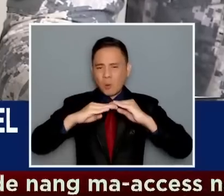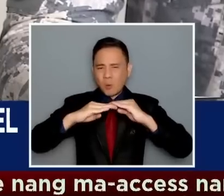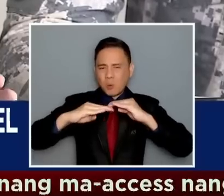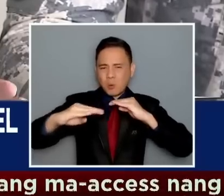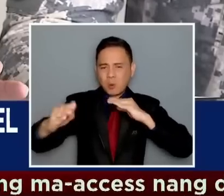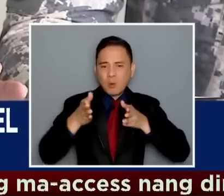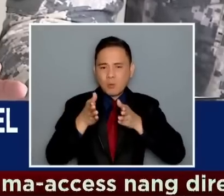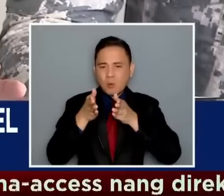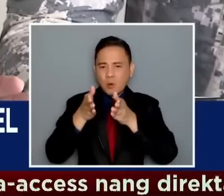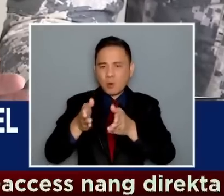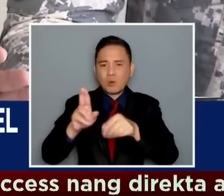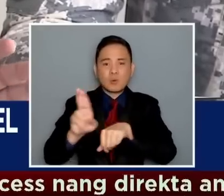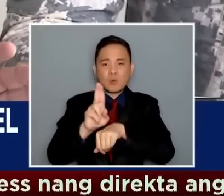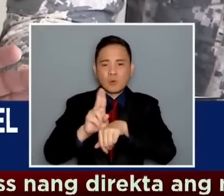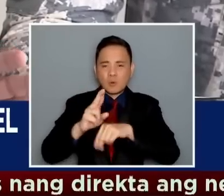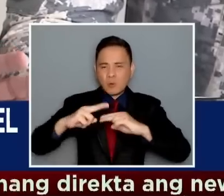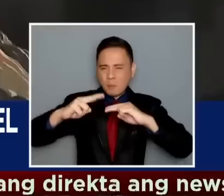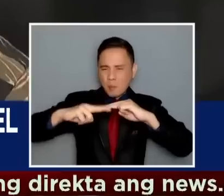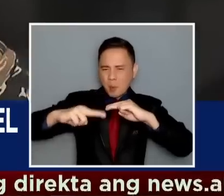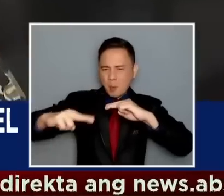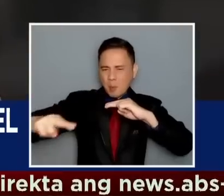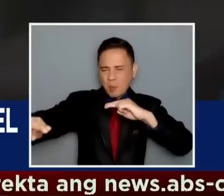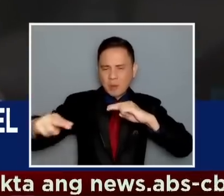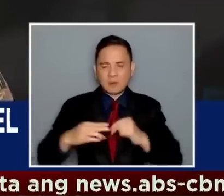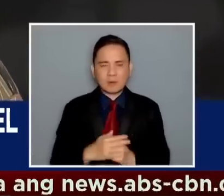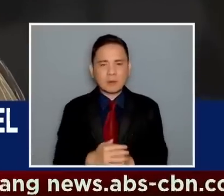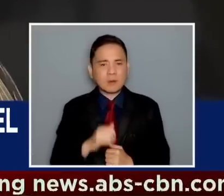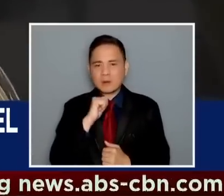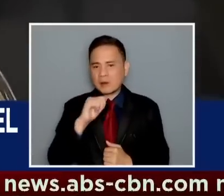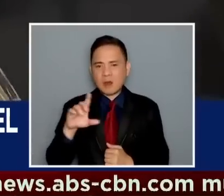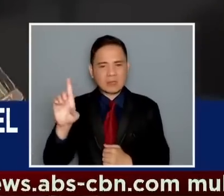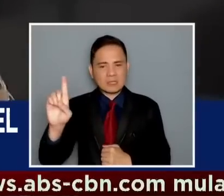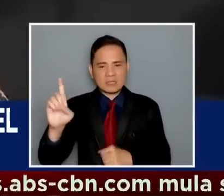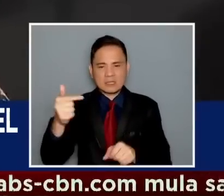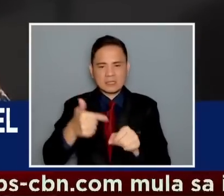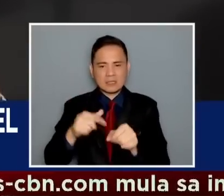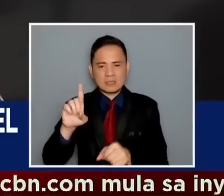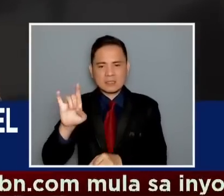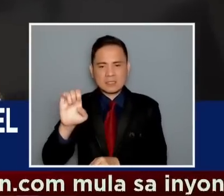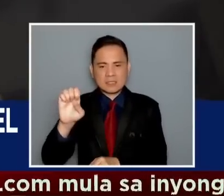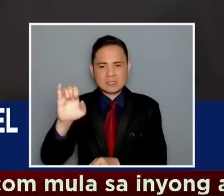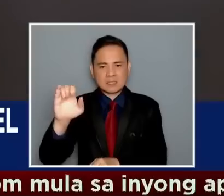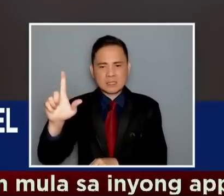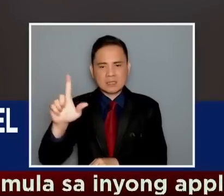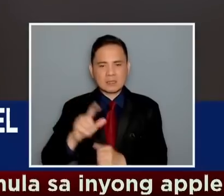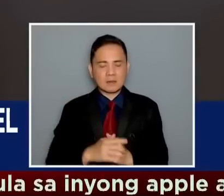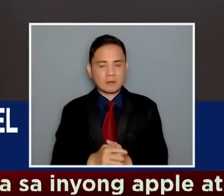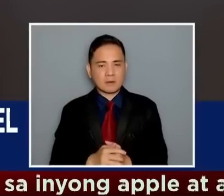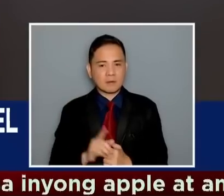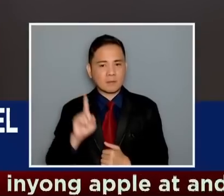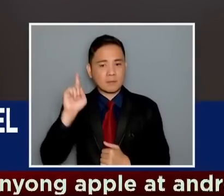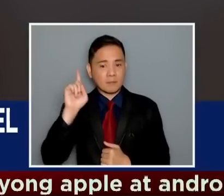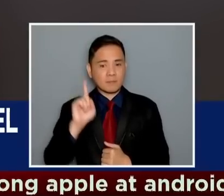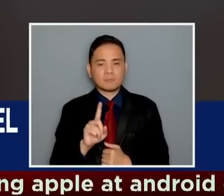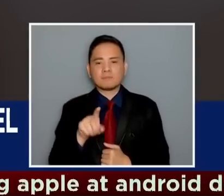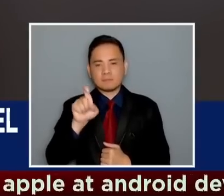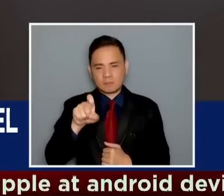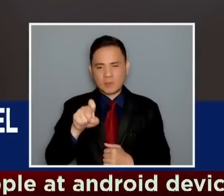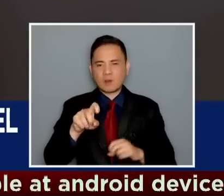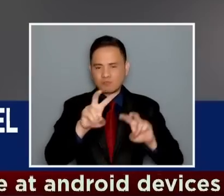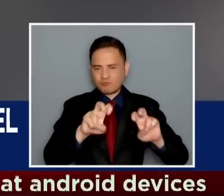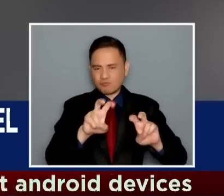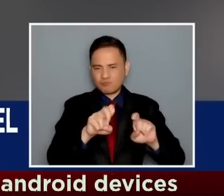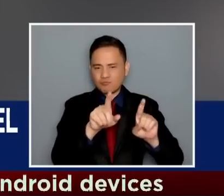Hindi siya. Sa mag-adam. Hindi siya diesel. And we need to verify that, kaya kumuha rin ako ng sample. Kinumpirma na ba ng Coast